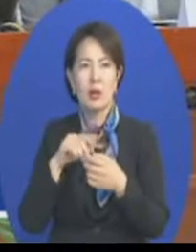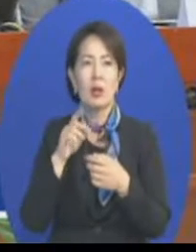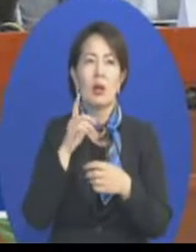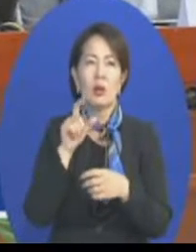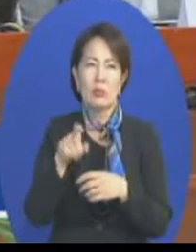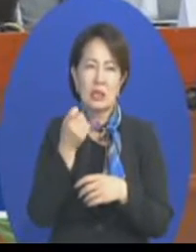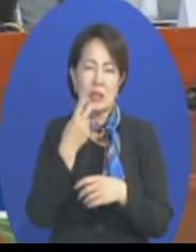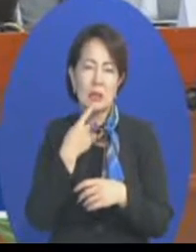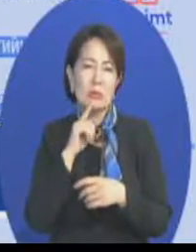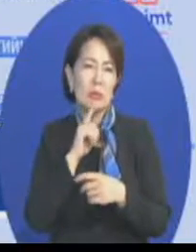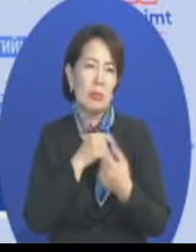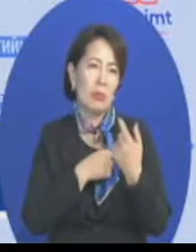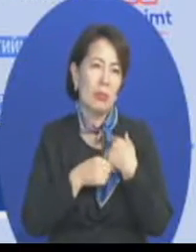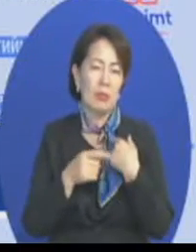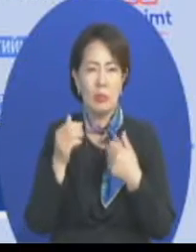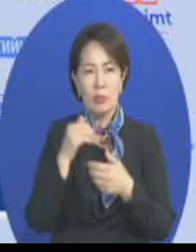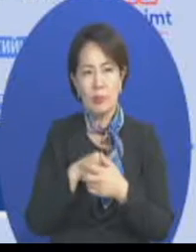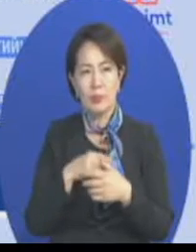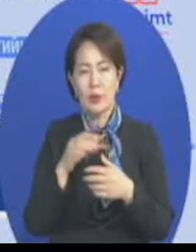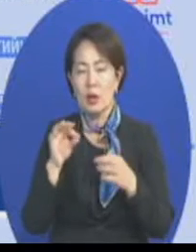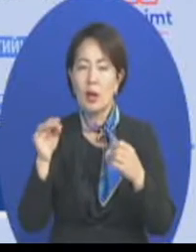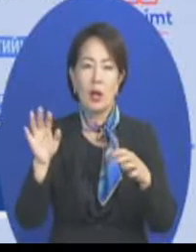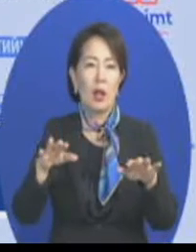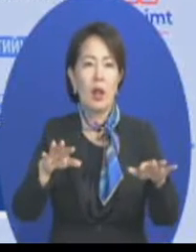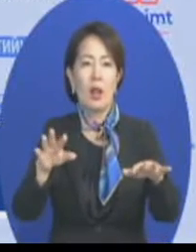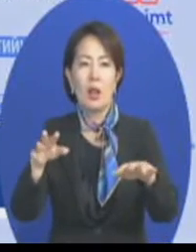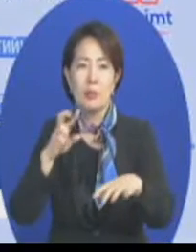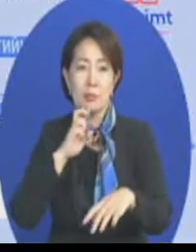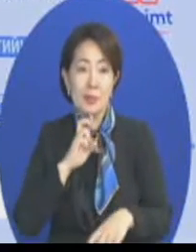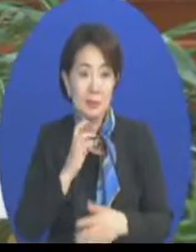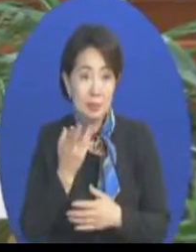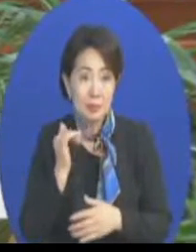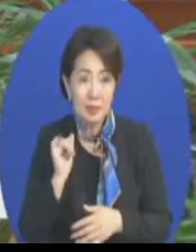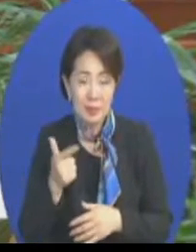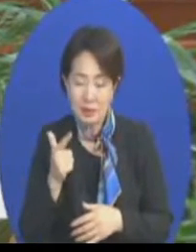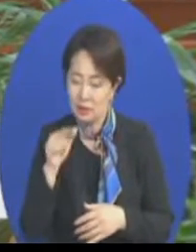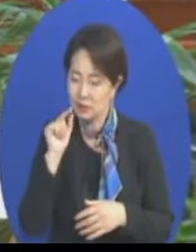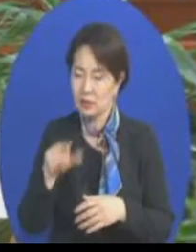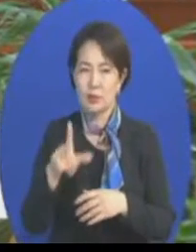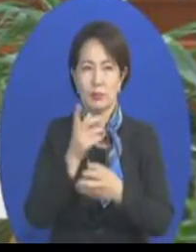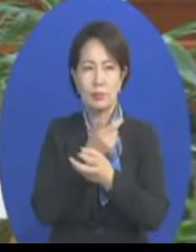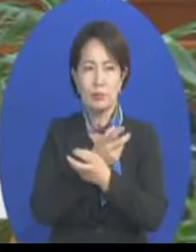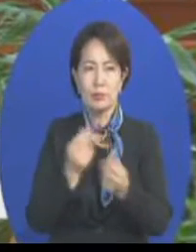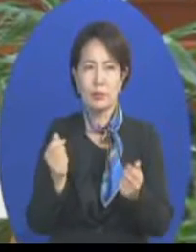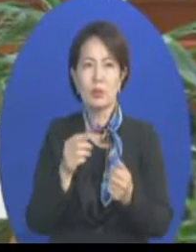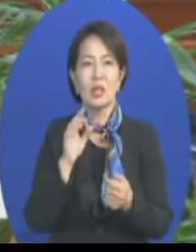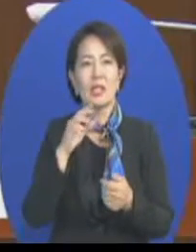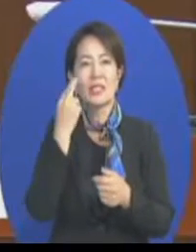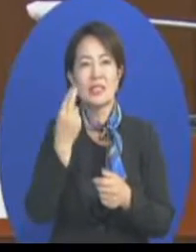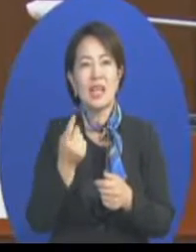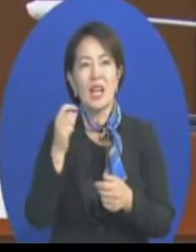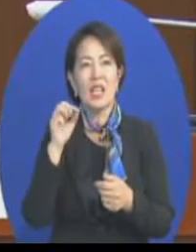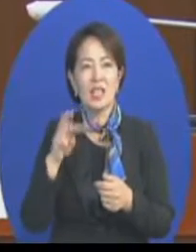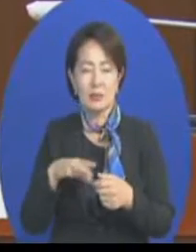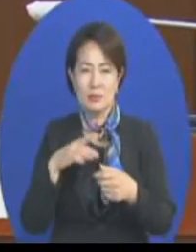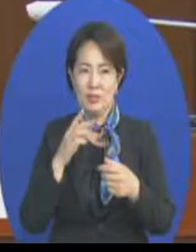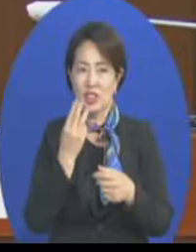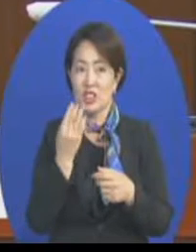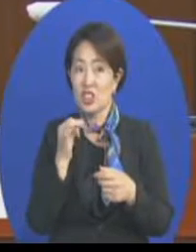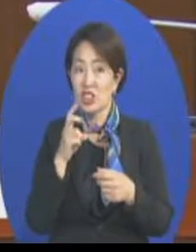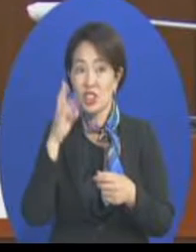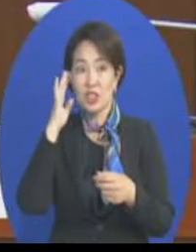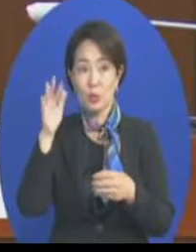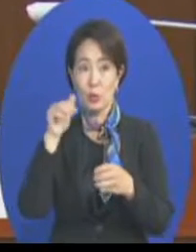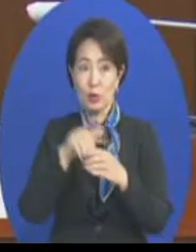суртал шатдамжлагтаа тулгархаас эхлээд элдв бэрхшээл үүсдэг. Ийм байдлыг халахд цахим шилжилтийн бодлого чиглэнэ гэж